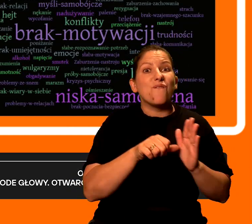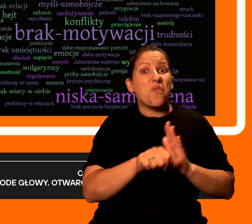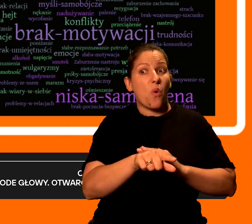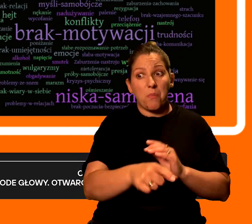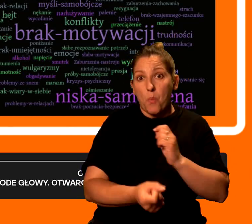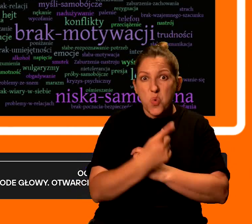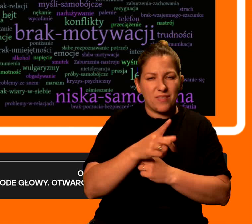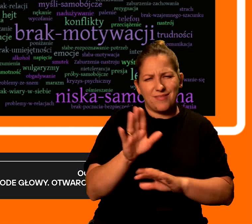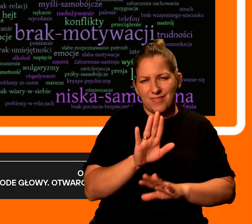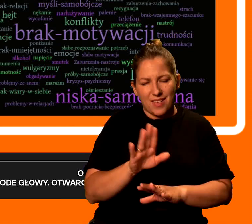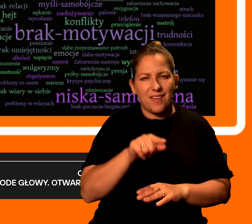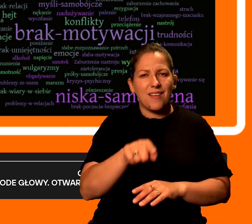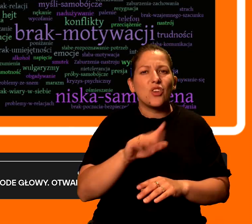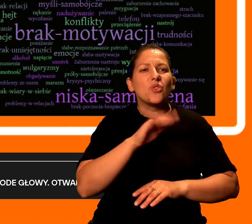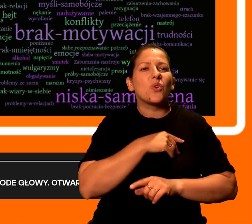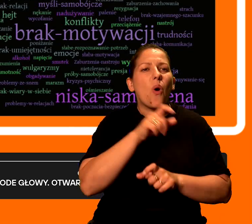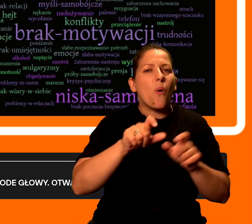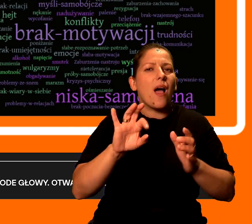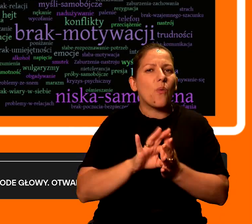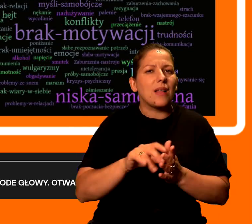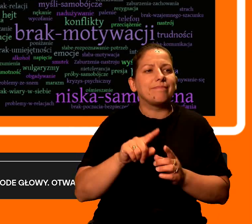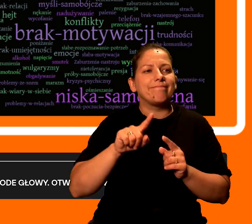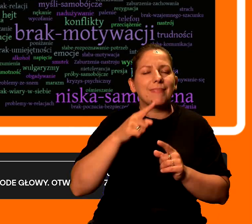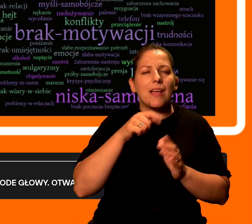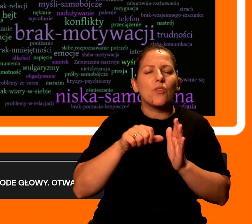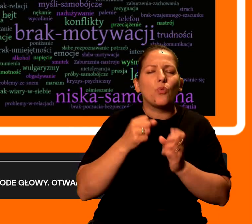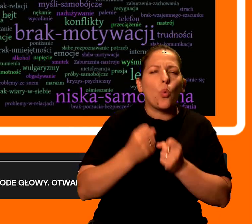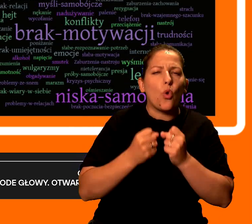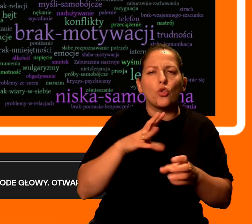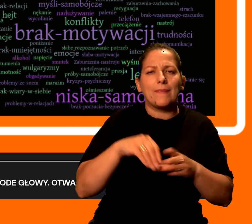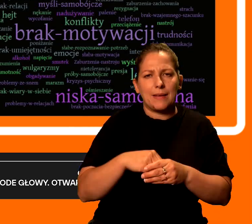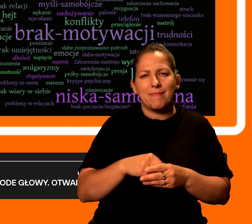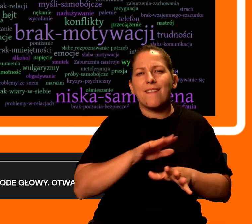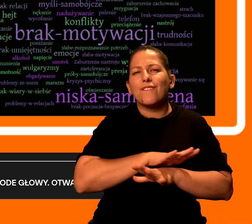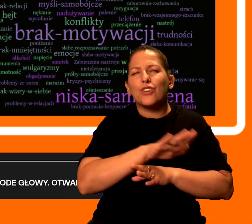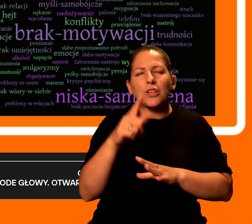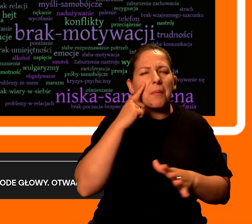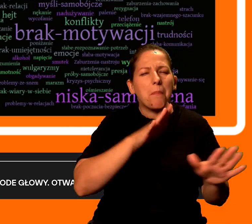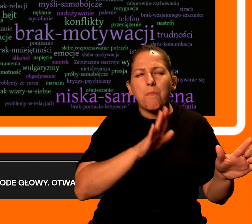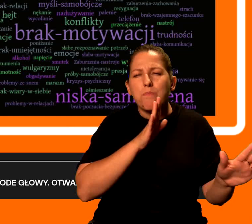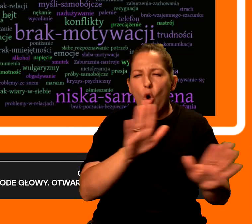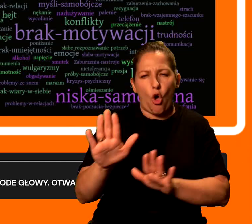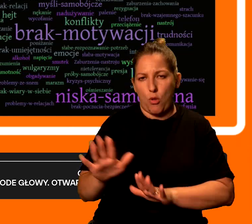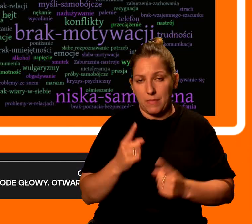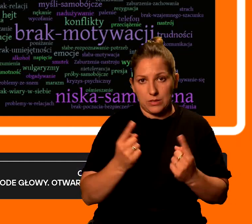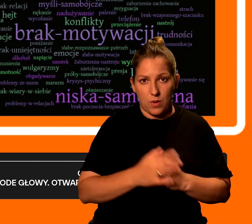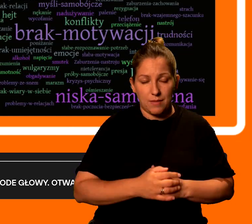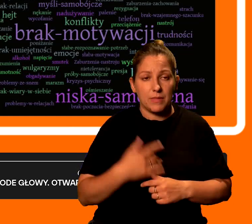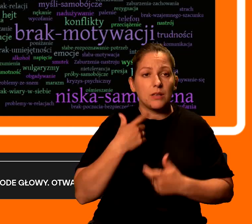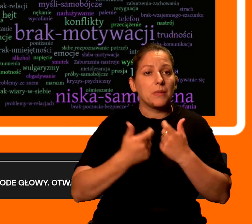że w programie pilotażowym brały udział szkoły, w których są jakieś szczególne trudności. Wszędzie jest mniej więcej tak. Zrobiliśmy w